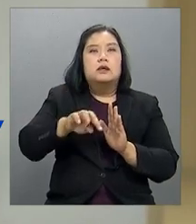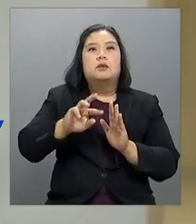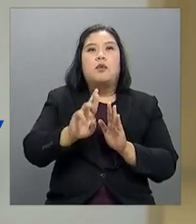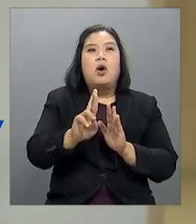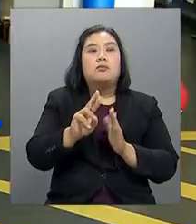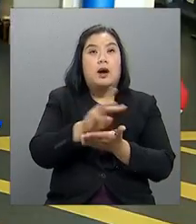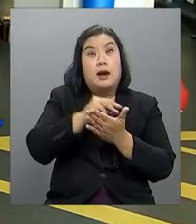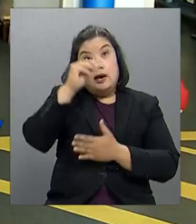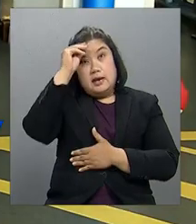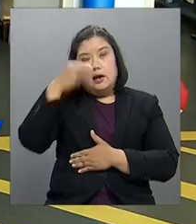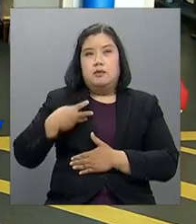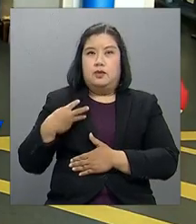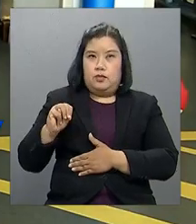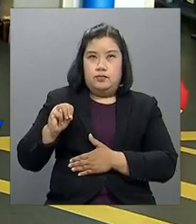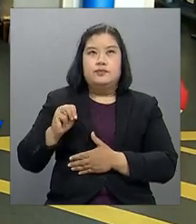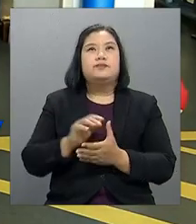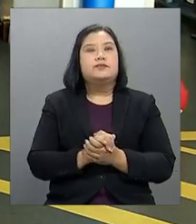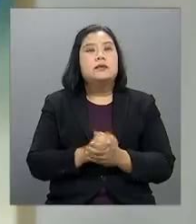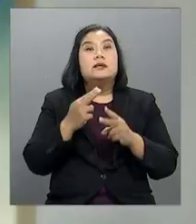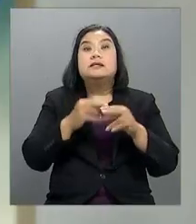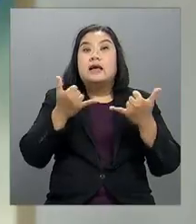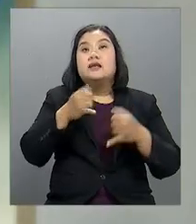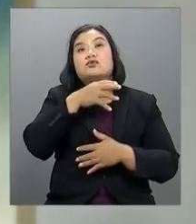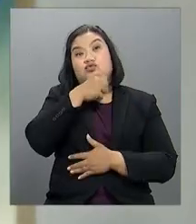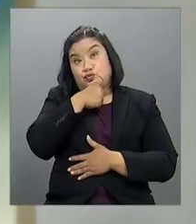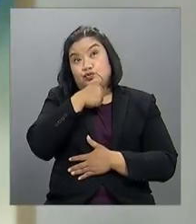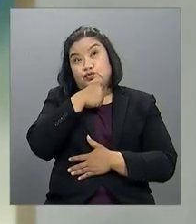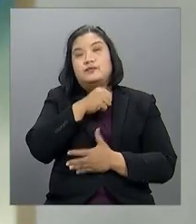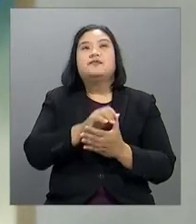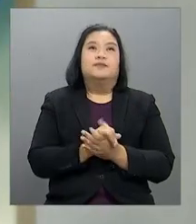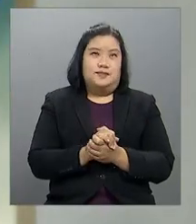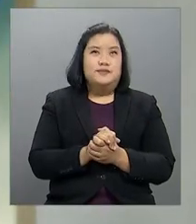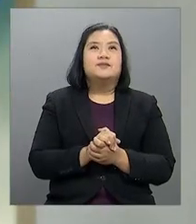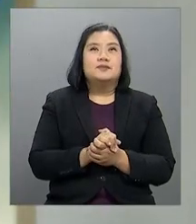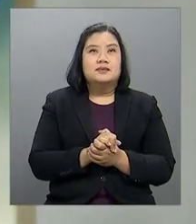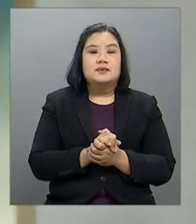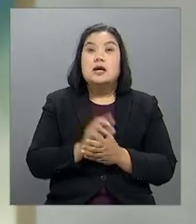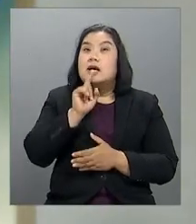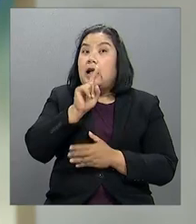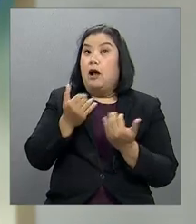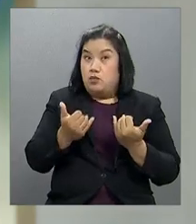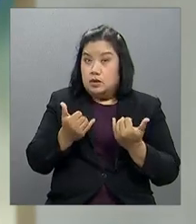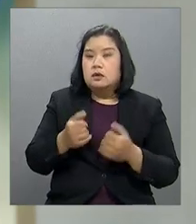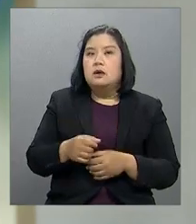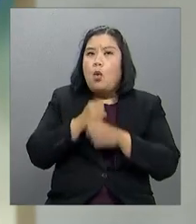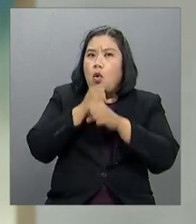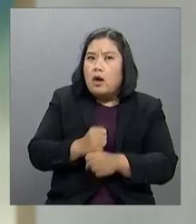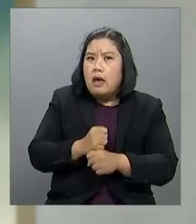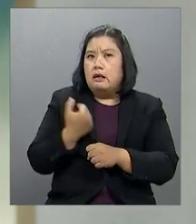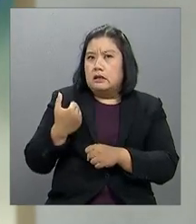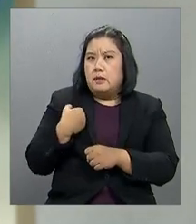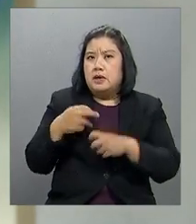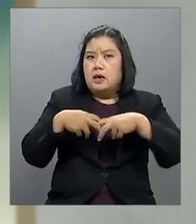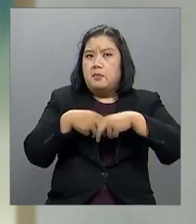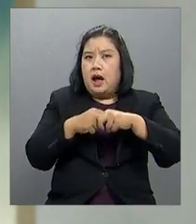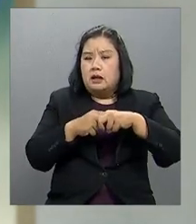ยมหิดลหรือคุณส้มค่ะสวัสดีค่ะ สว ั สดีค่ะ คุณส้มคะวันนี้พูดถึงผู้สูงอายุที่เปลี่ยนข้อเข่าค่ะเพราะว่าเราเจอ